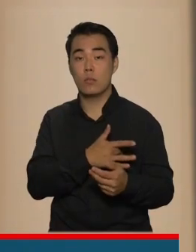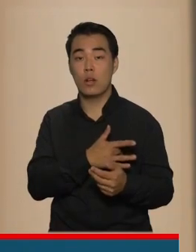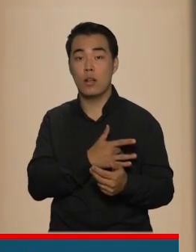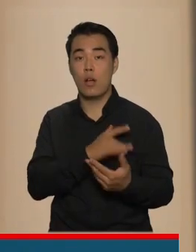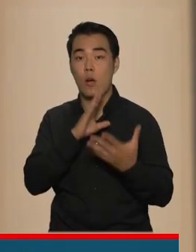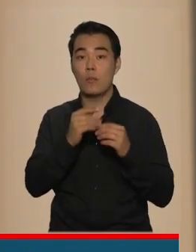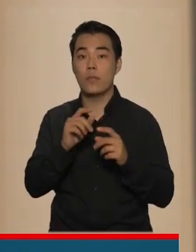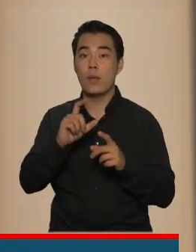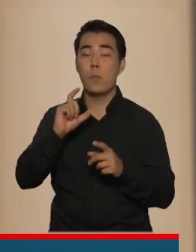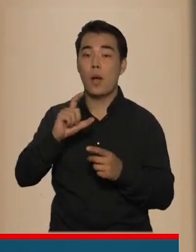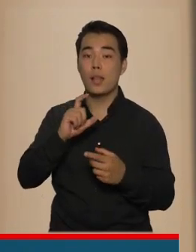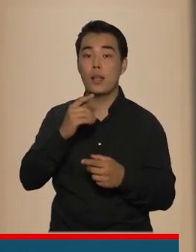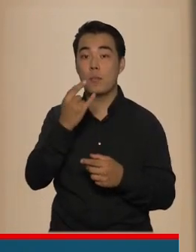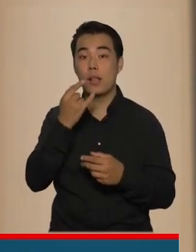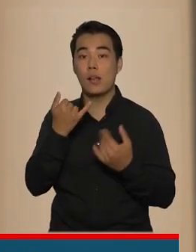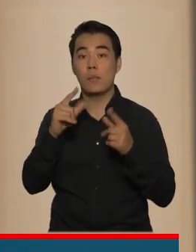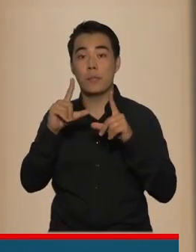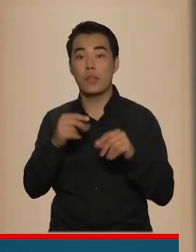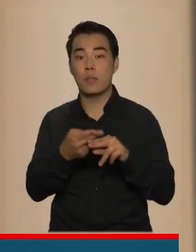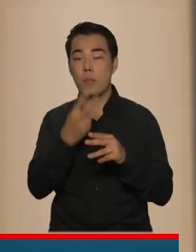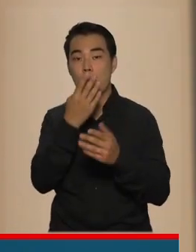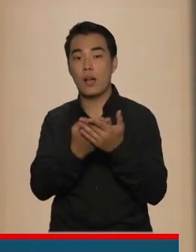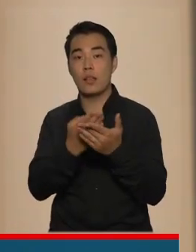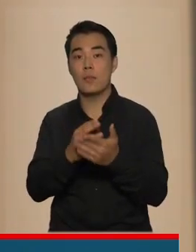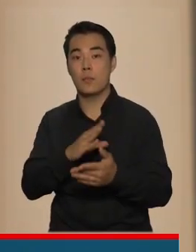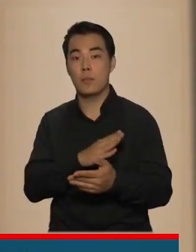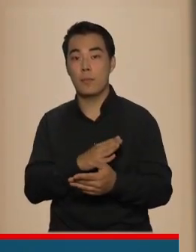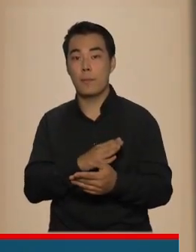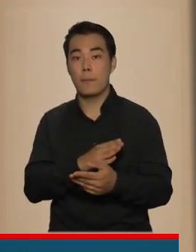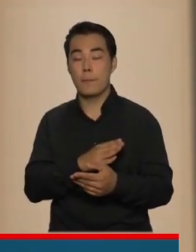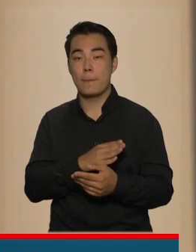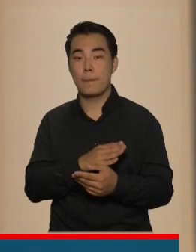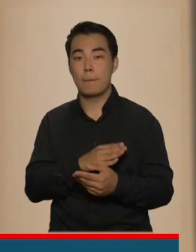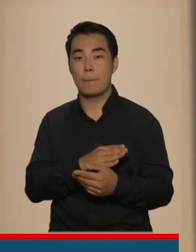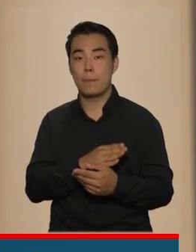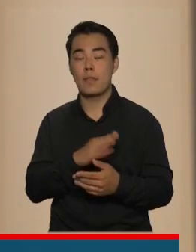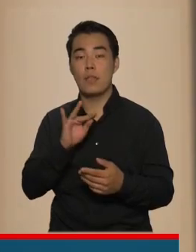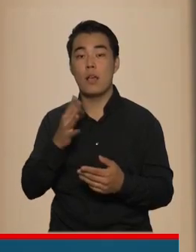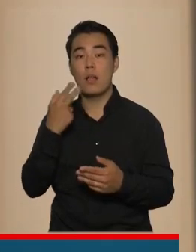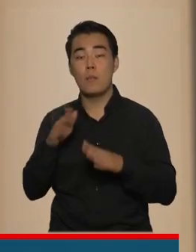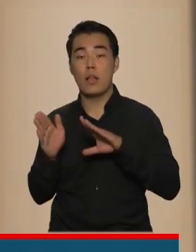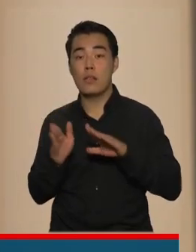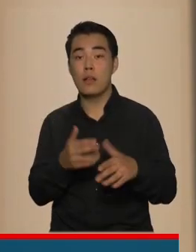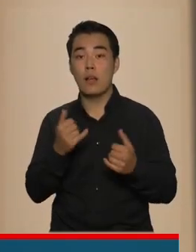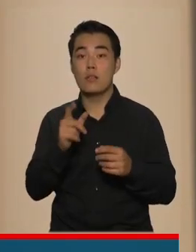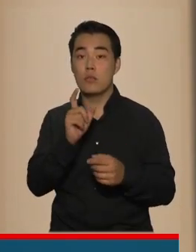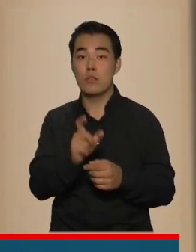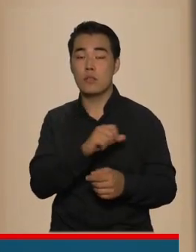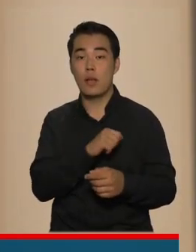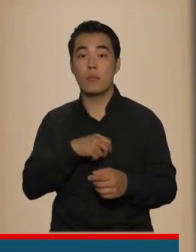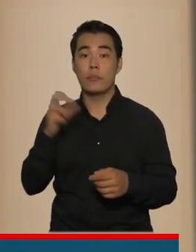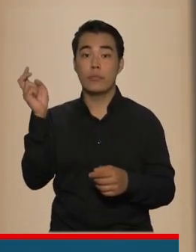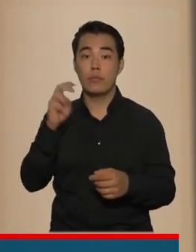стимулятордың батареясының отырғаны туралы анықталады отырғандығы. Содан кейін оқсы бізге